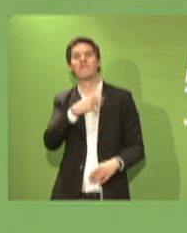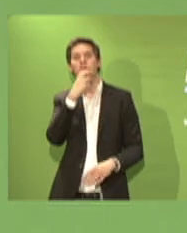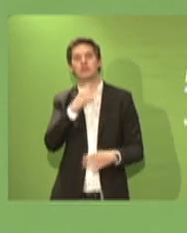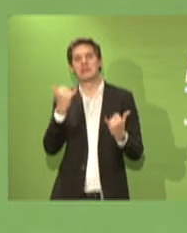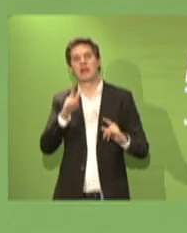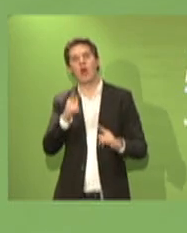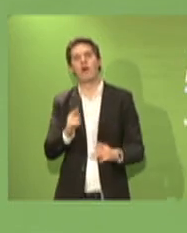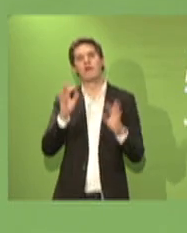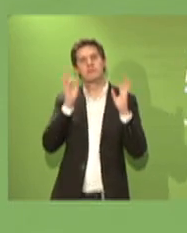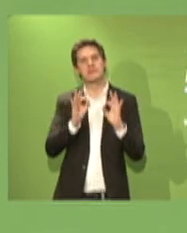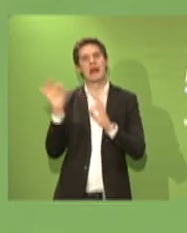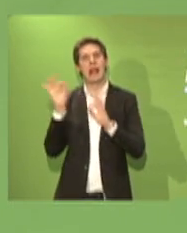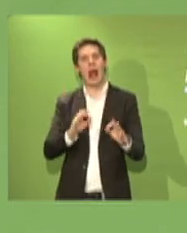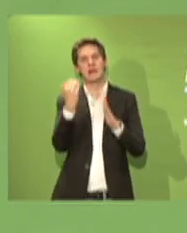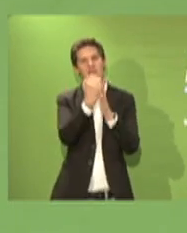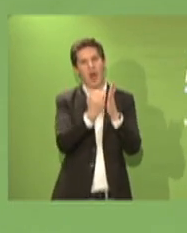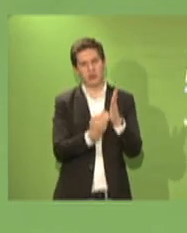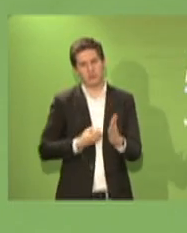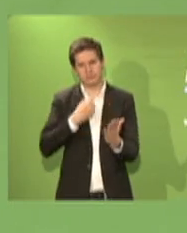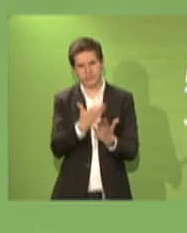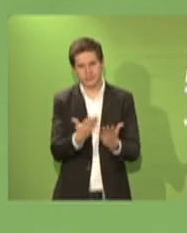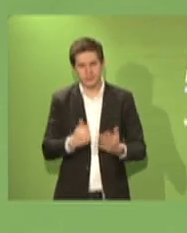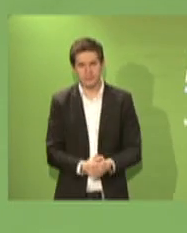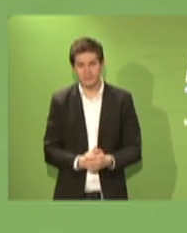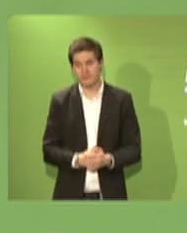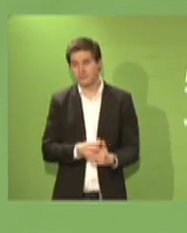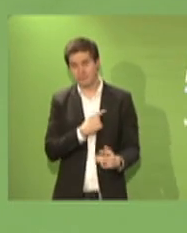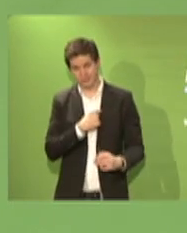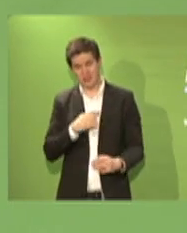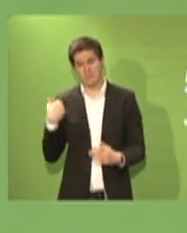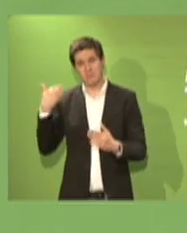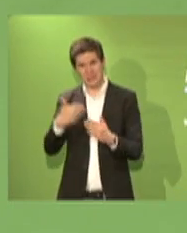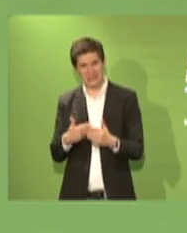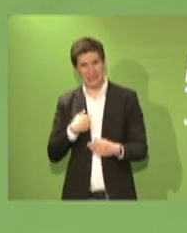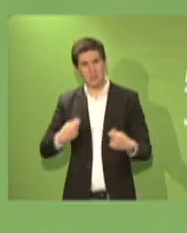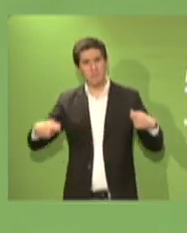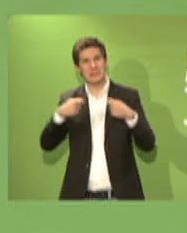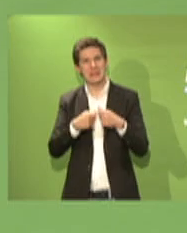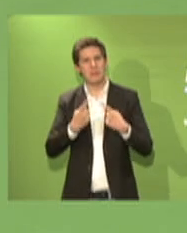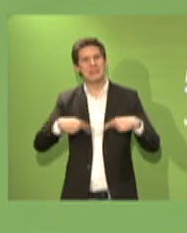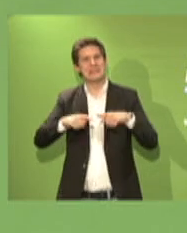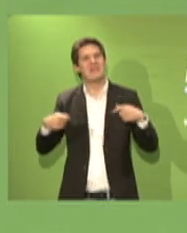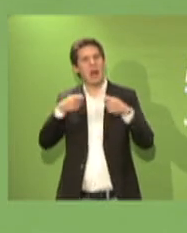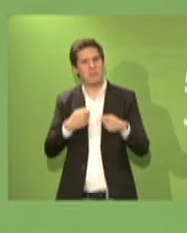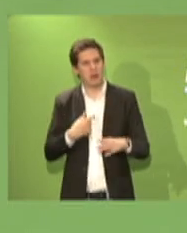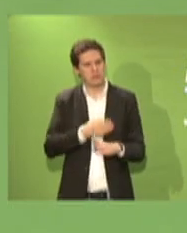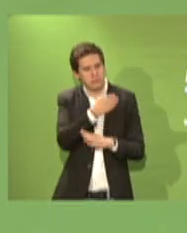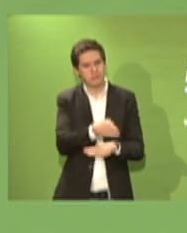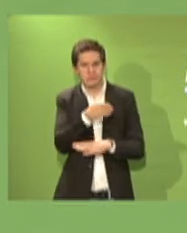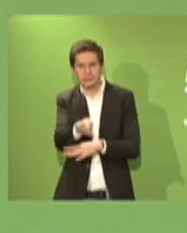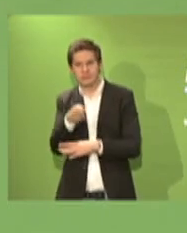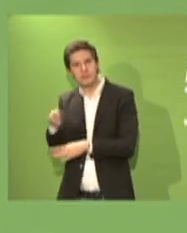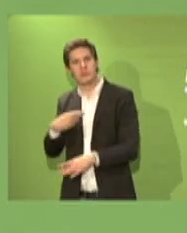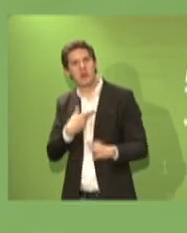anfertigen. Liebe Freundinnen und Freunde, in allen Bezirksverbänden, in denen ich den Antrag in den letzten Wochen vorgestellt habe, wurde er vor